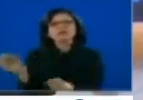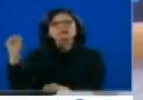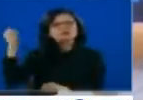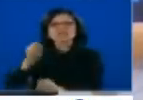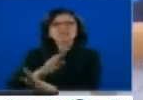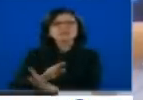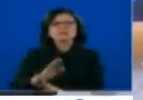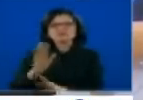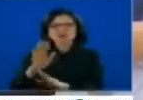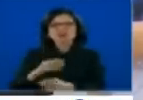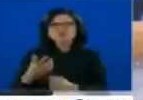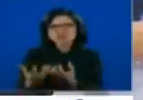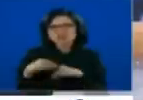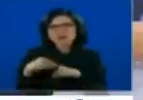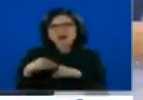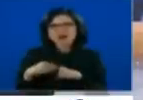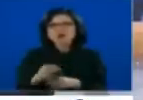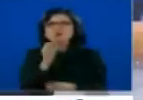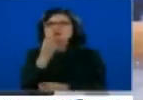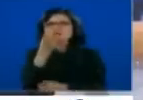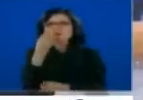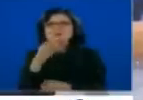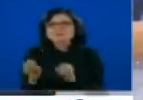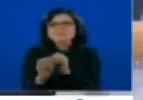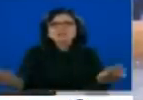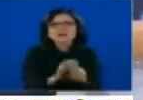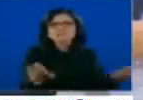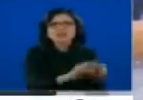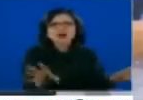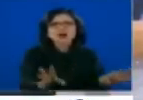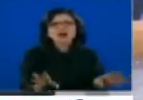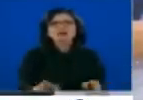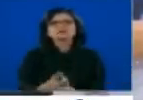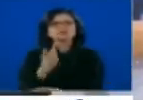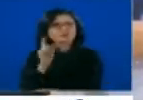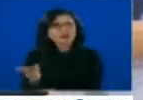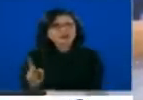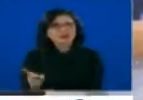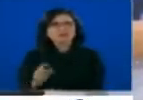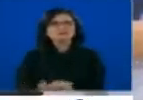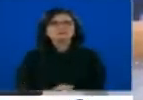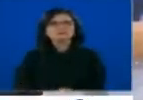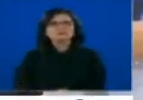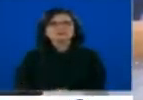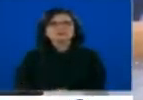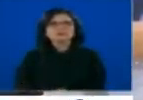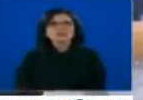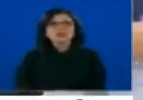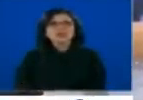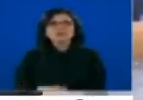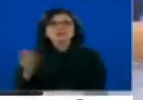ucapan yang memecah belah persatuan dan Keban kita sangat berbahaya